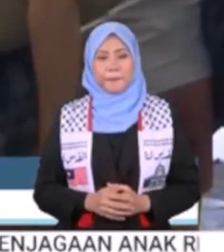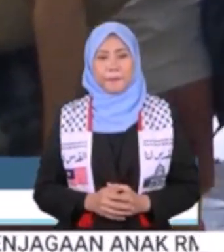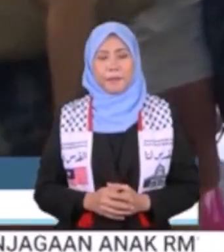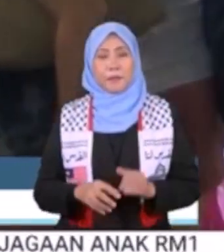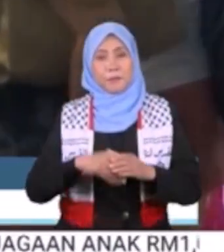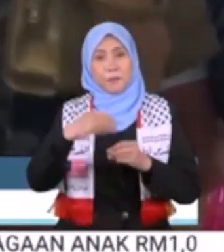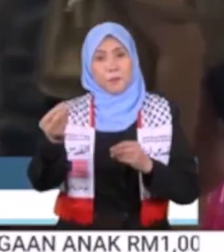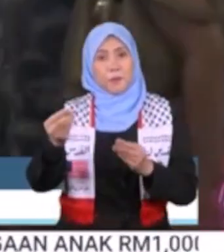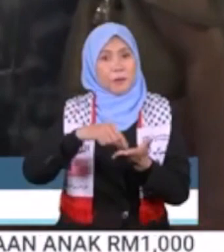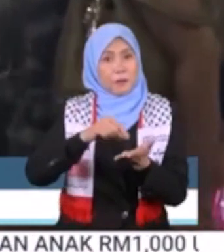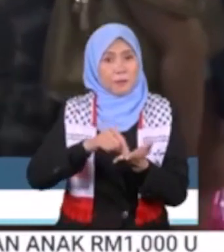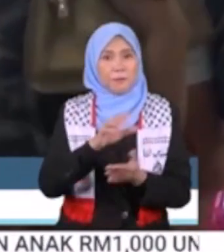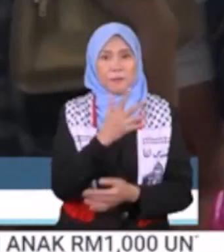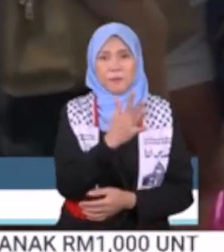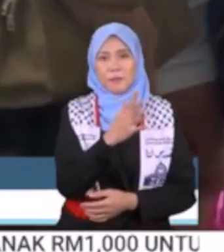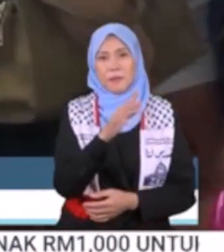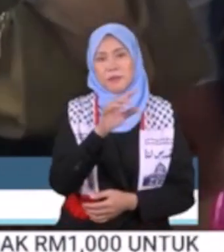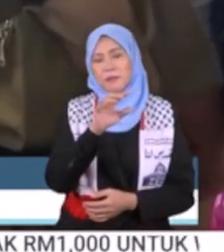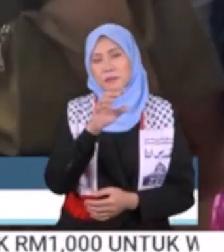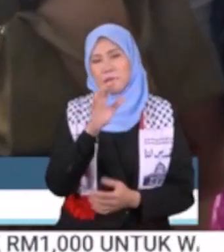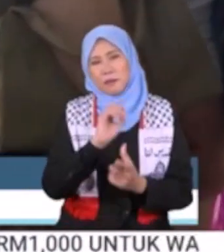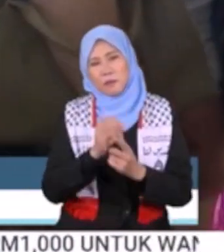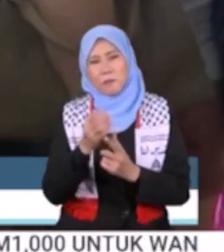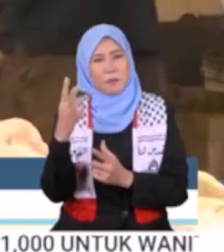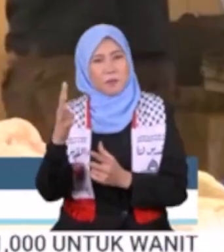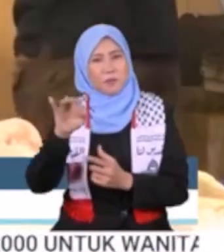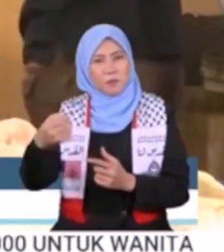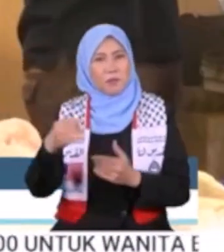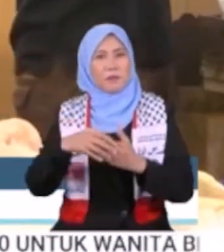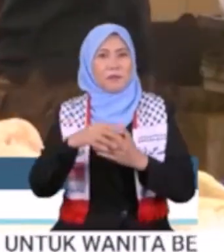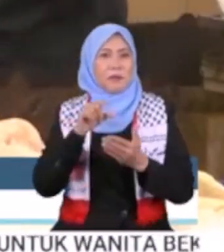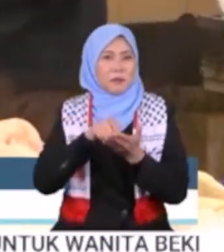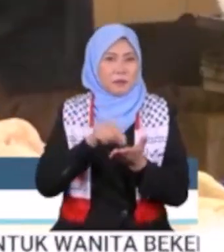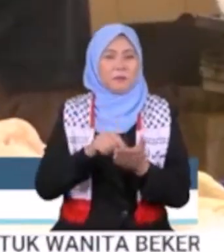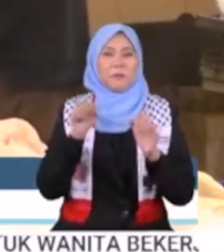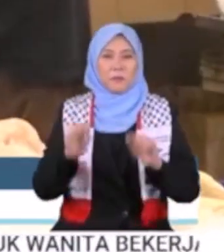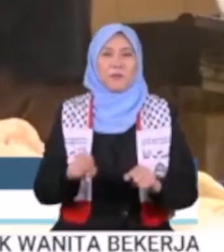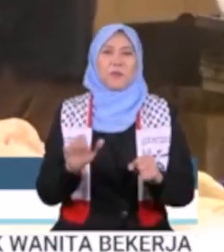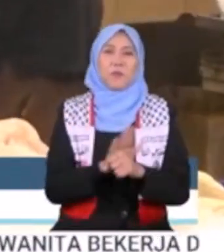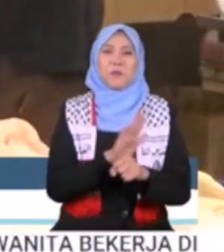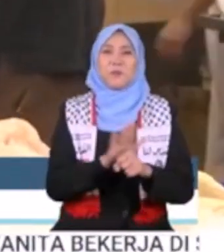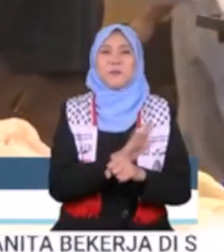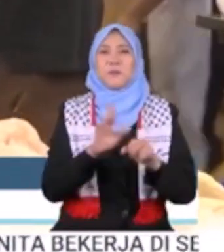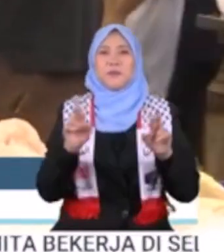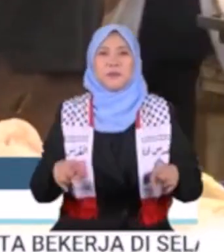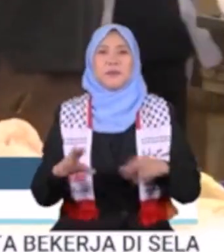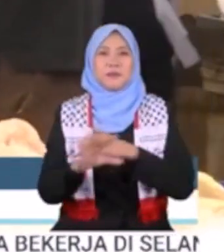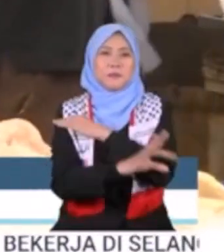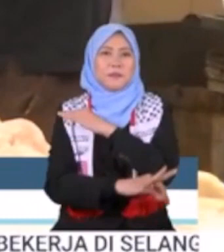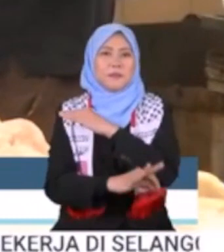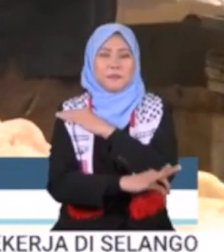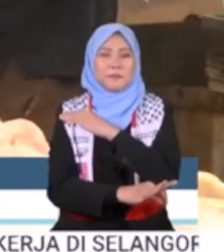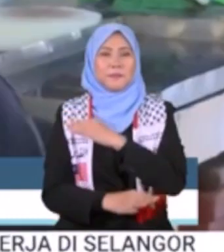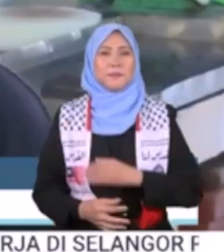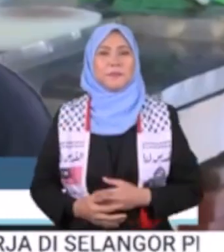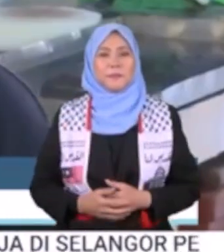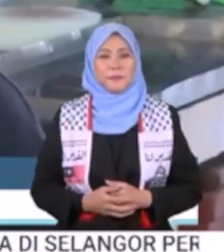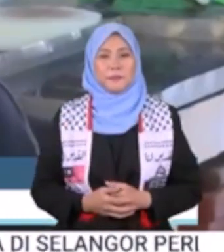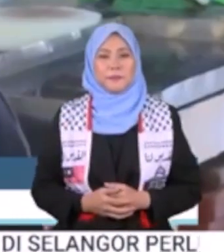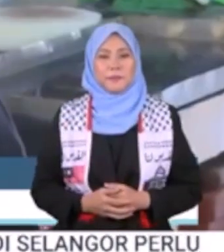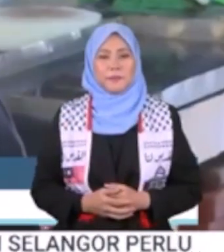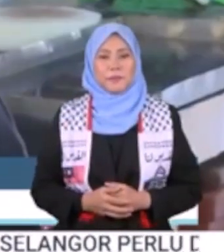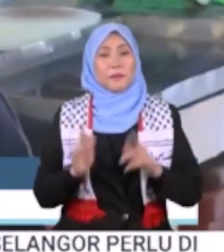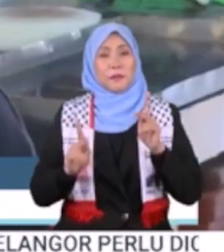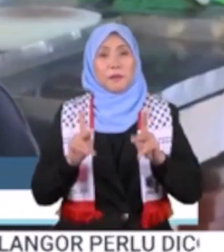Kadar pengeluaran ayam adalah 15.4 juta ekor sehari dan mencukupi untuk menampung keperluan rakyat di negeri itu. Kalau